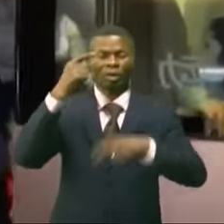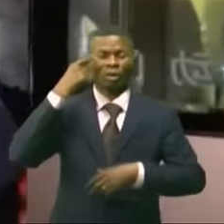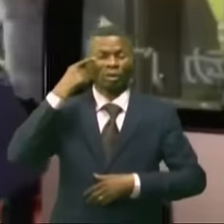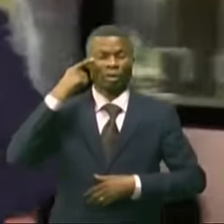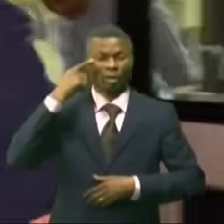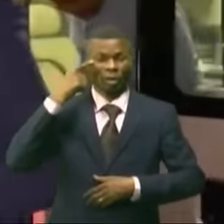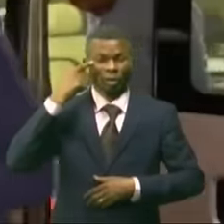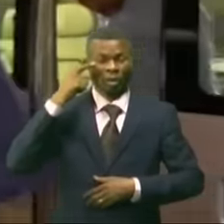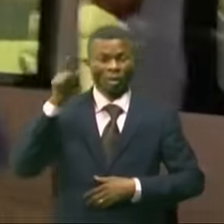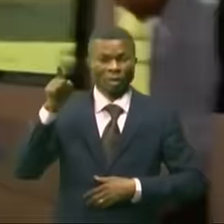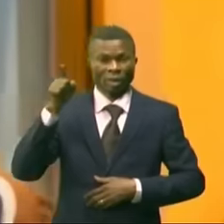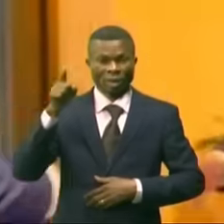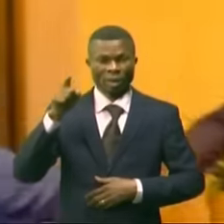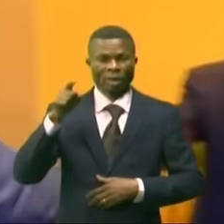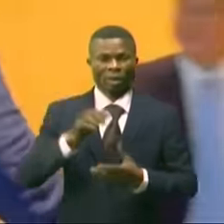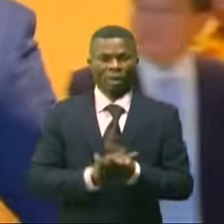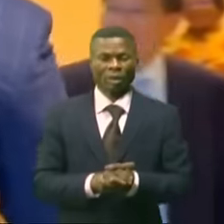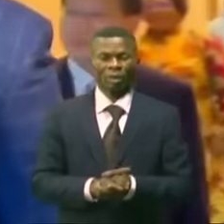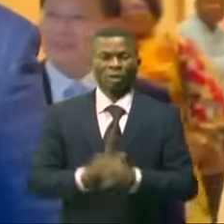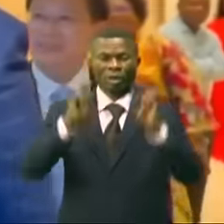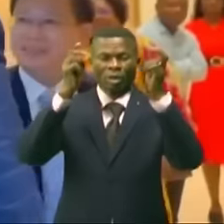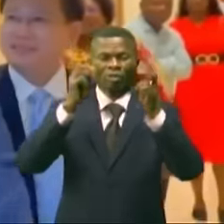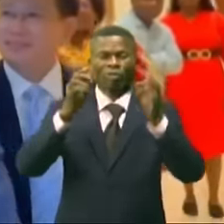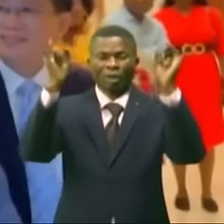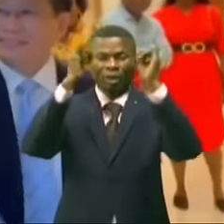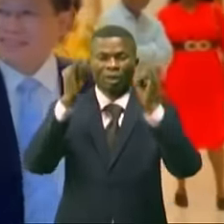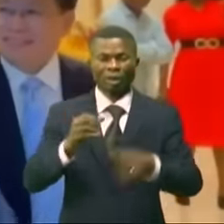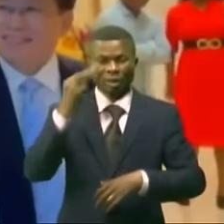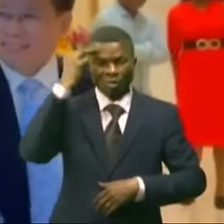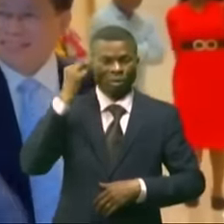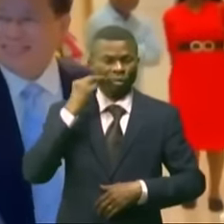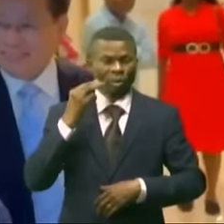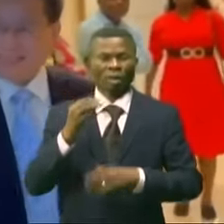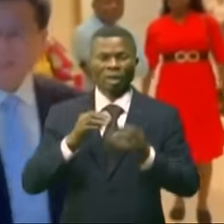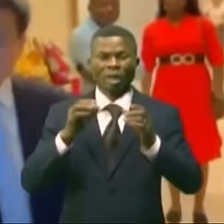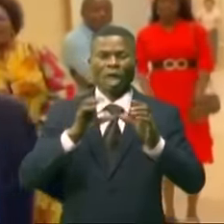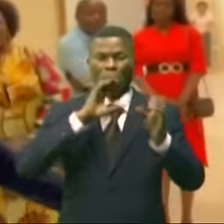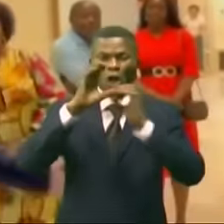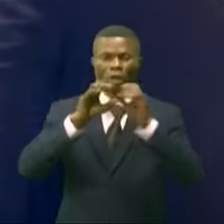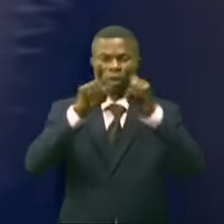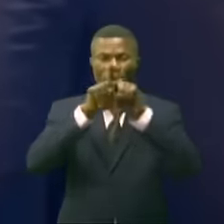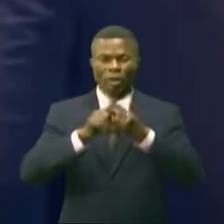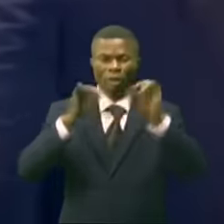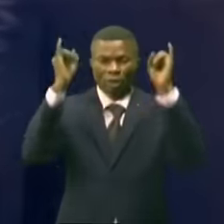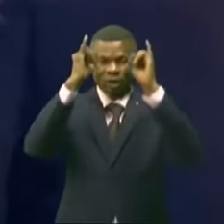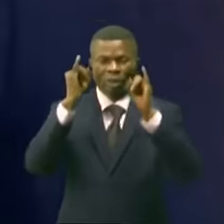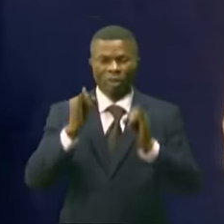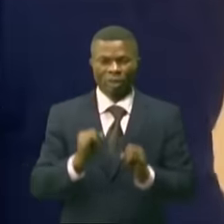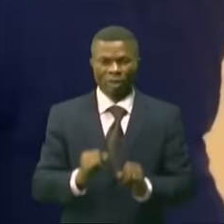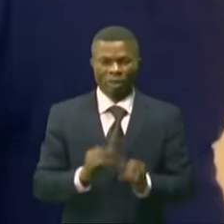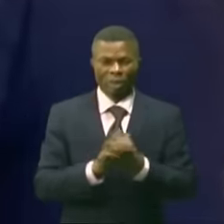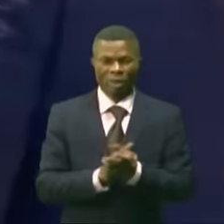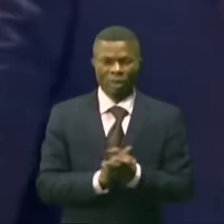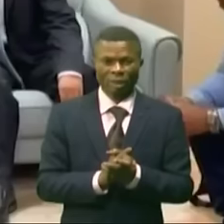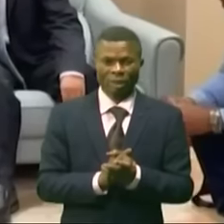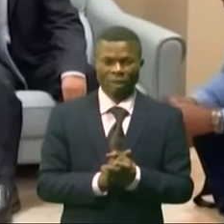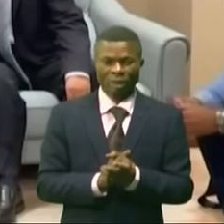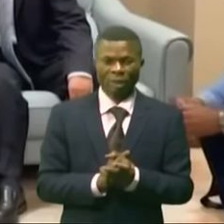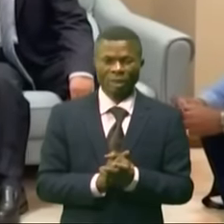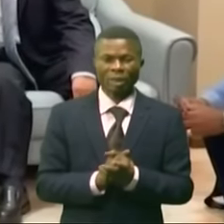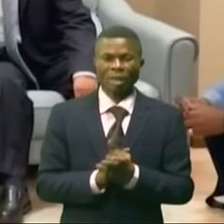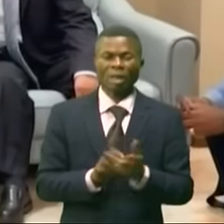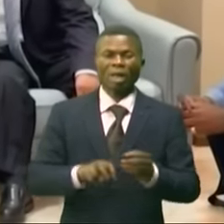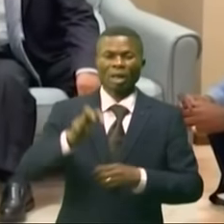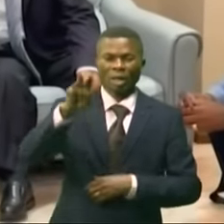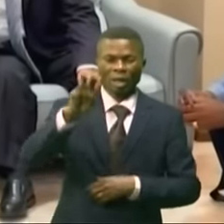chenzen repité ville numérique le ministre de poste télécommunication et numérique a pris longue avec les